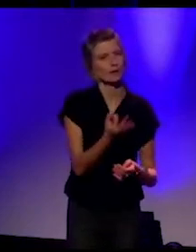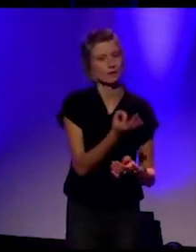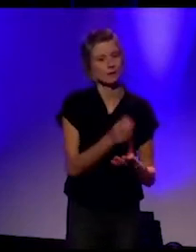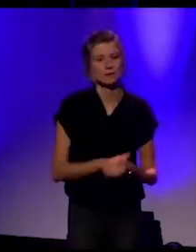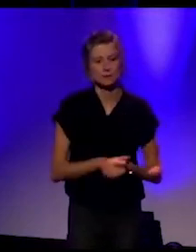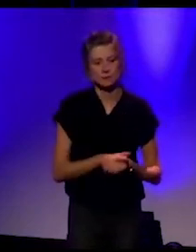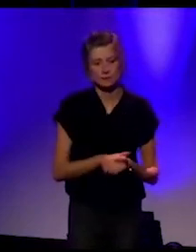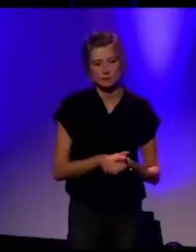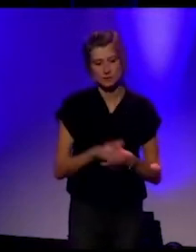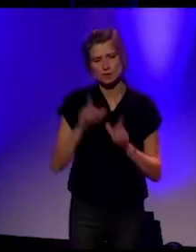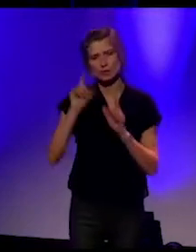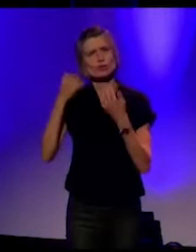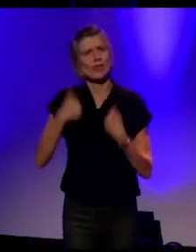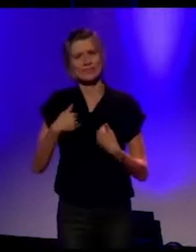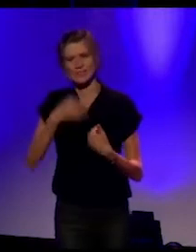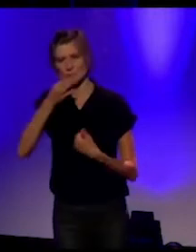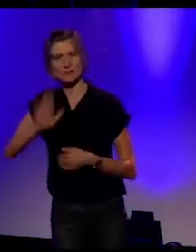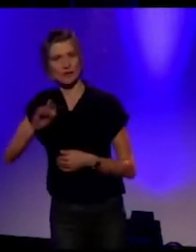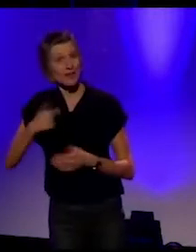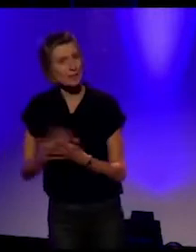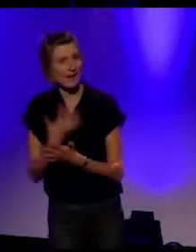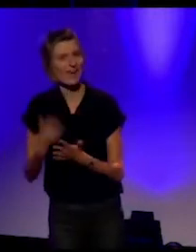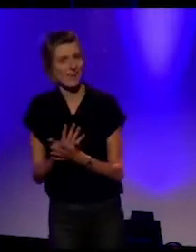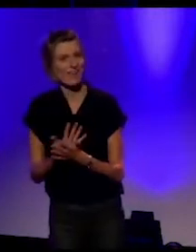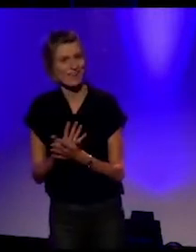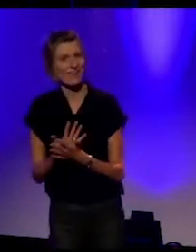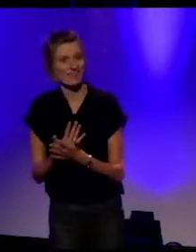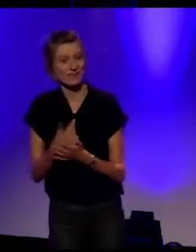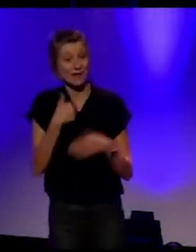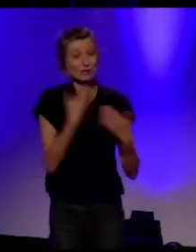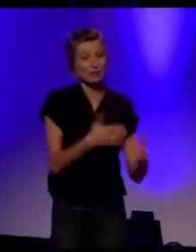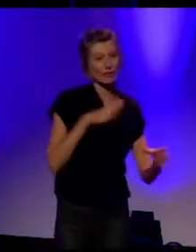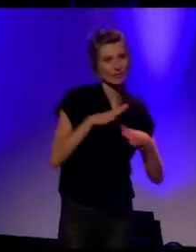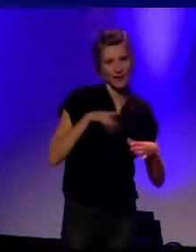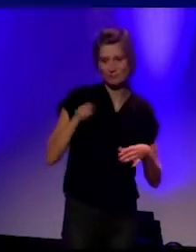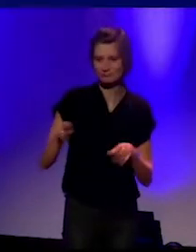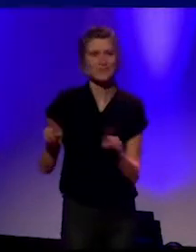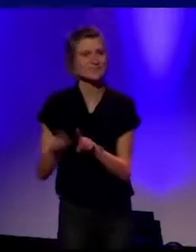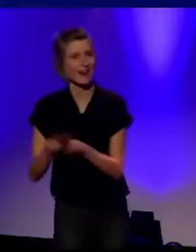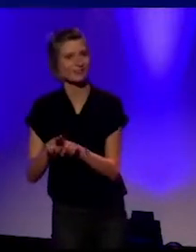de speech van de studenten zo net, want eigenlijk hebben zij op een andere manier verwoord wat ik hier nu probeer te verduidelijken.